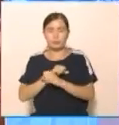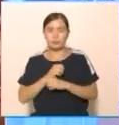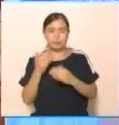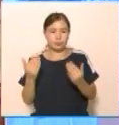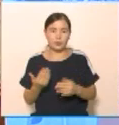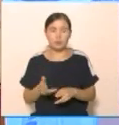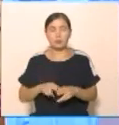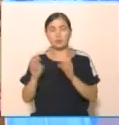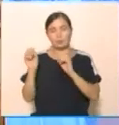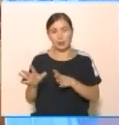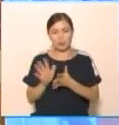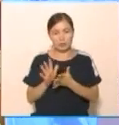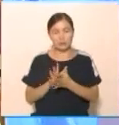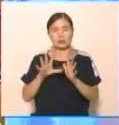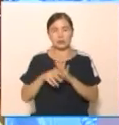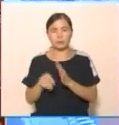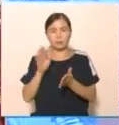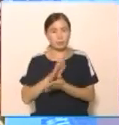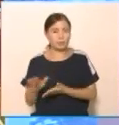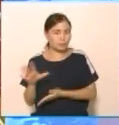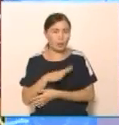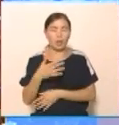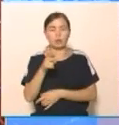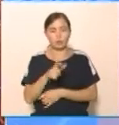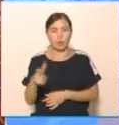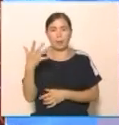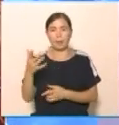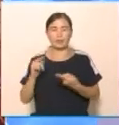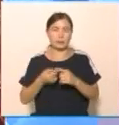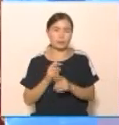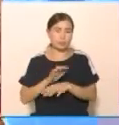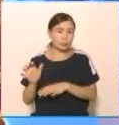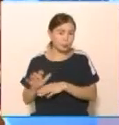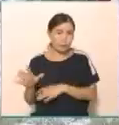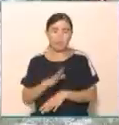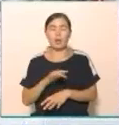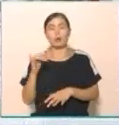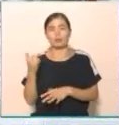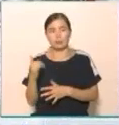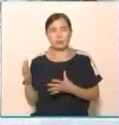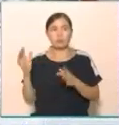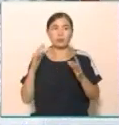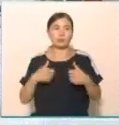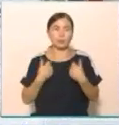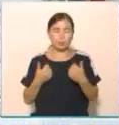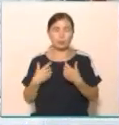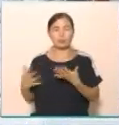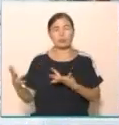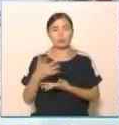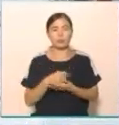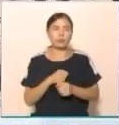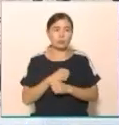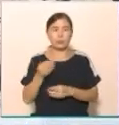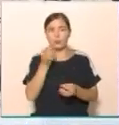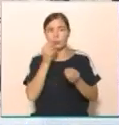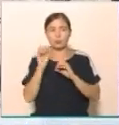демалушылар тастап кеткен қоқыстардан тазартты. Оған 50 адам, 5 техника жұмылдырылды. Сенбілікке шыққандардың айтуынша, демалуға келген тұрғындар ішіп